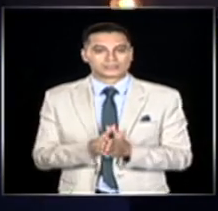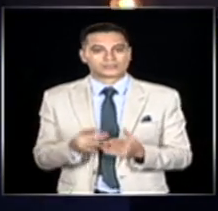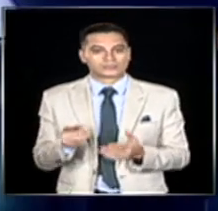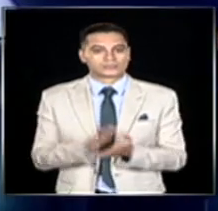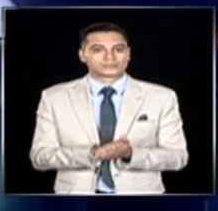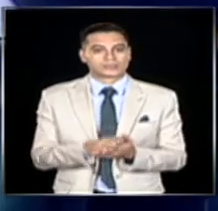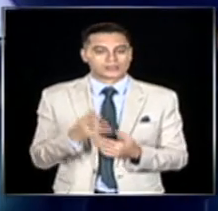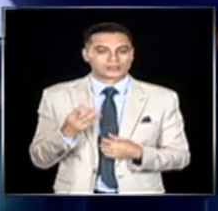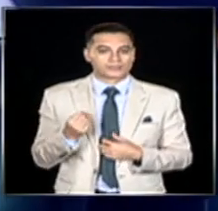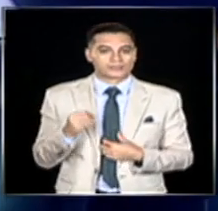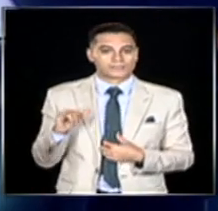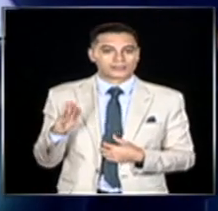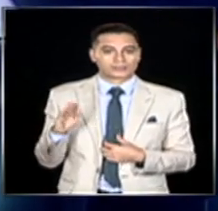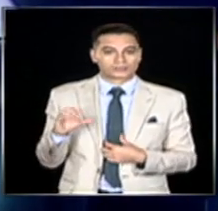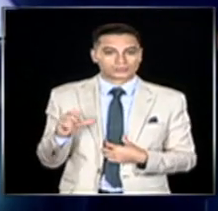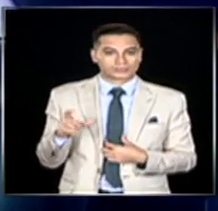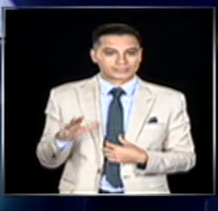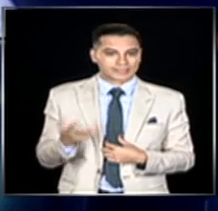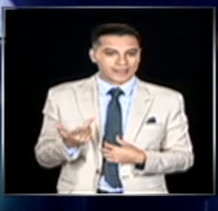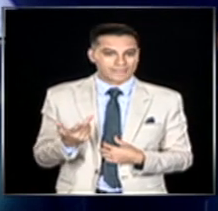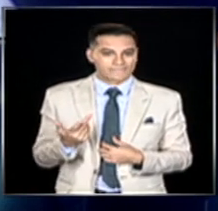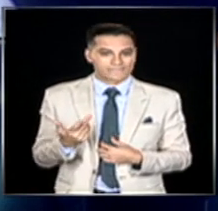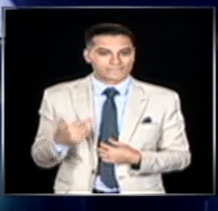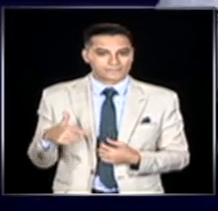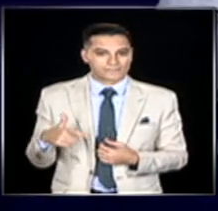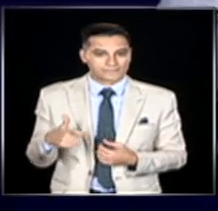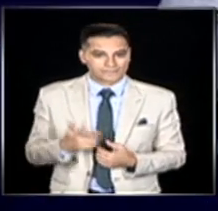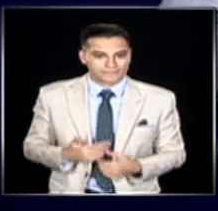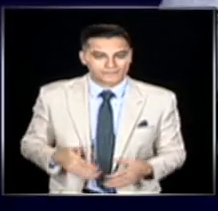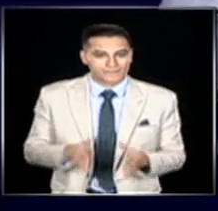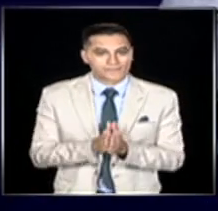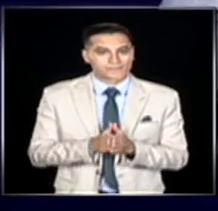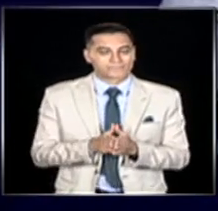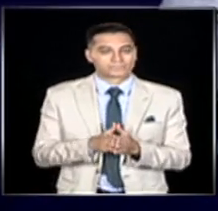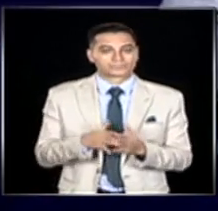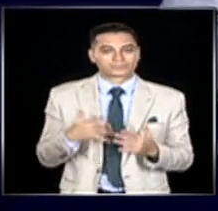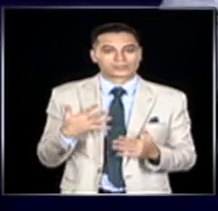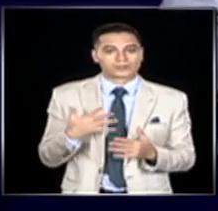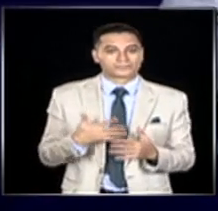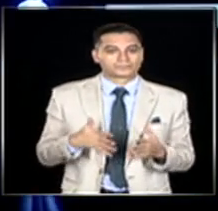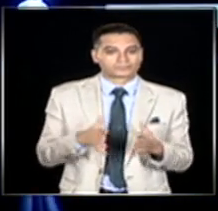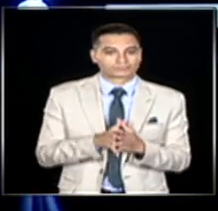يبقى 40. ميسون كنتوا كام؟ كنا 60. 60 و5 إجابات صح،